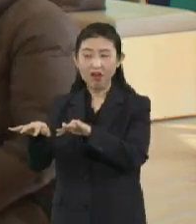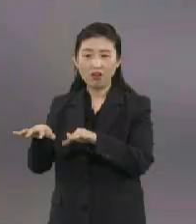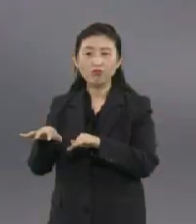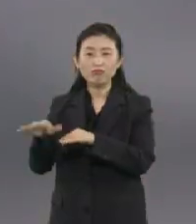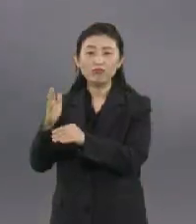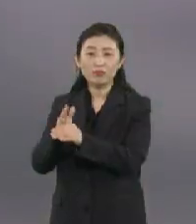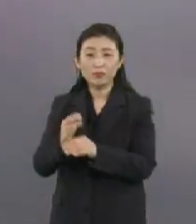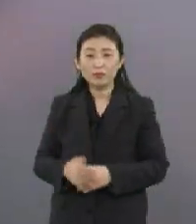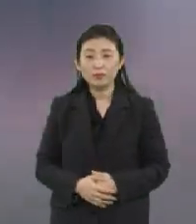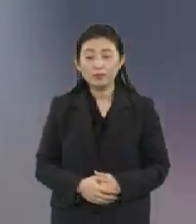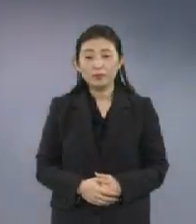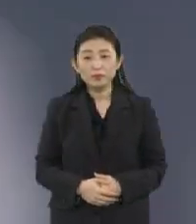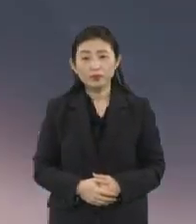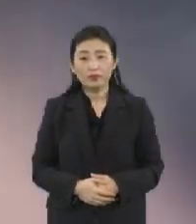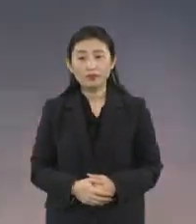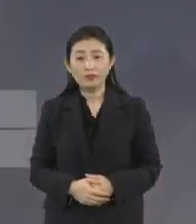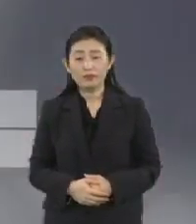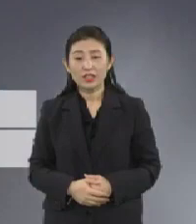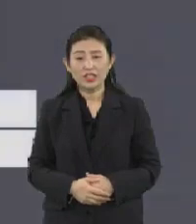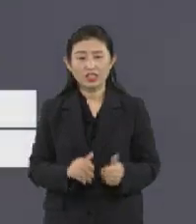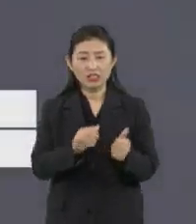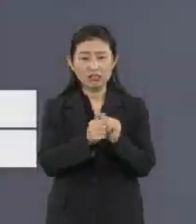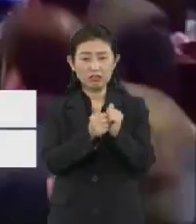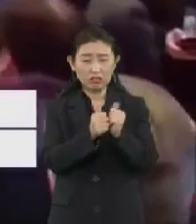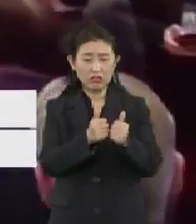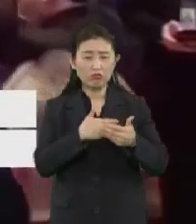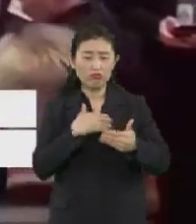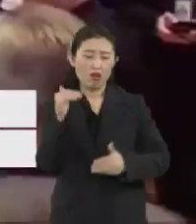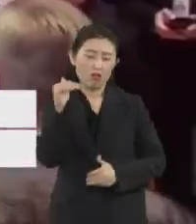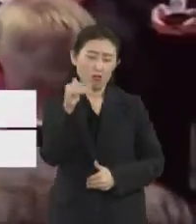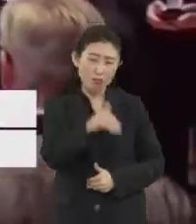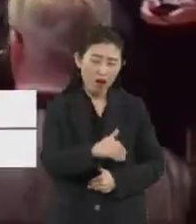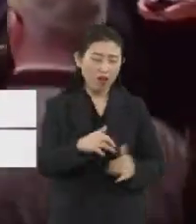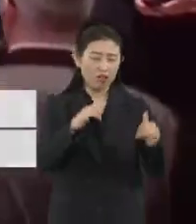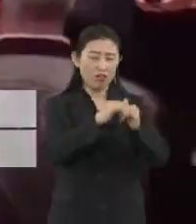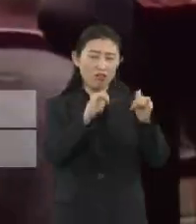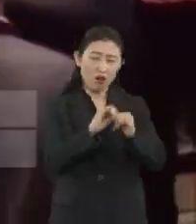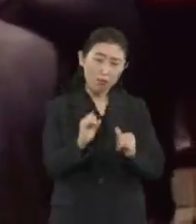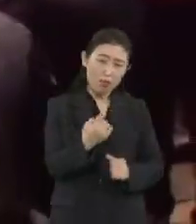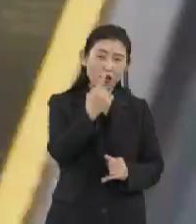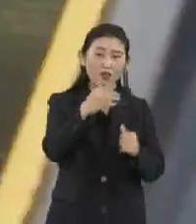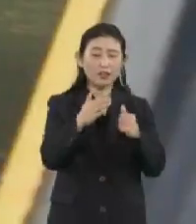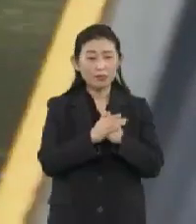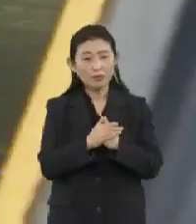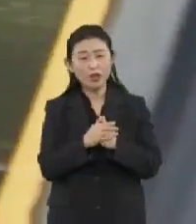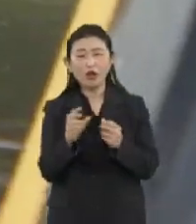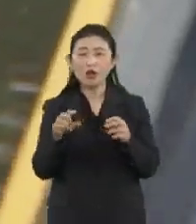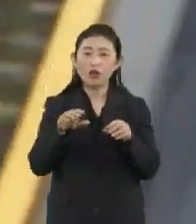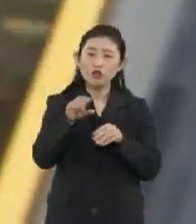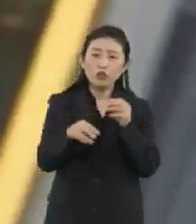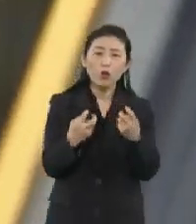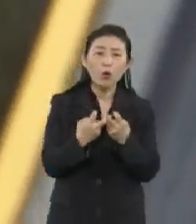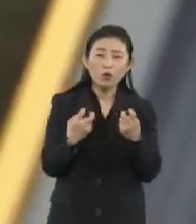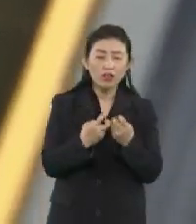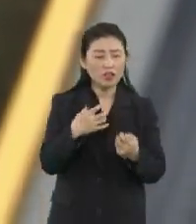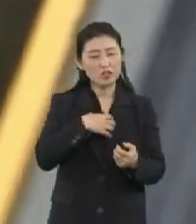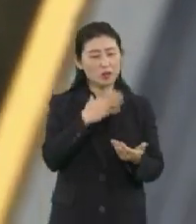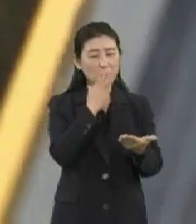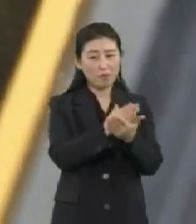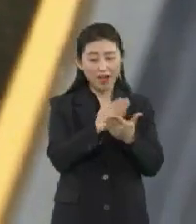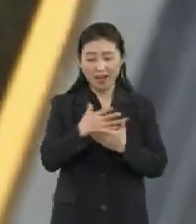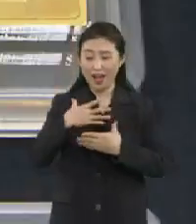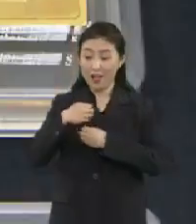있습니다. 국내외 악재와 증시 불안이 이어지면서 마땅히 갈 곳 없는 투자금이 위험 자산에서